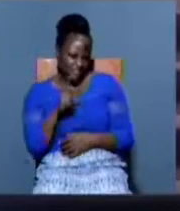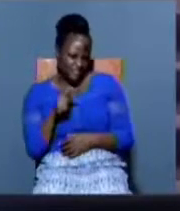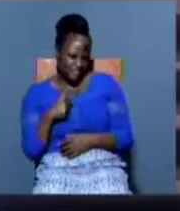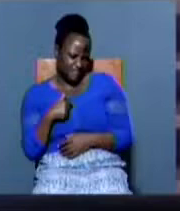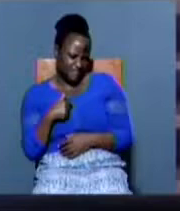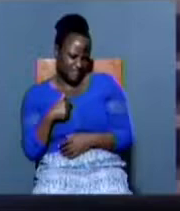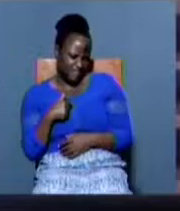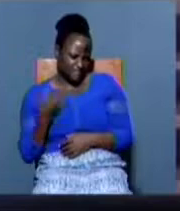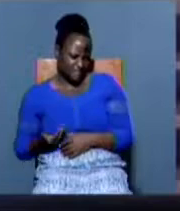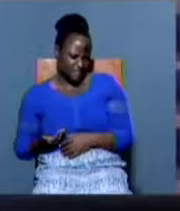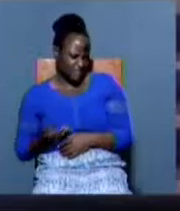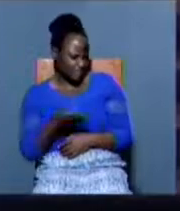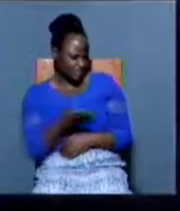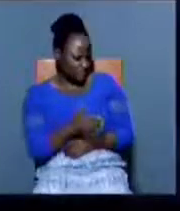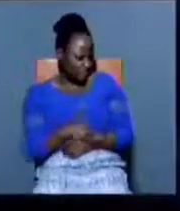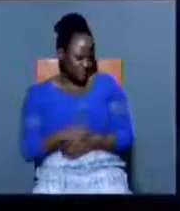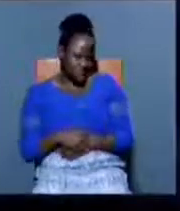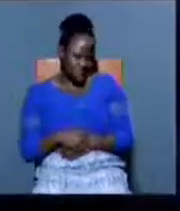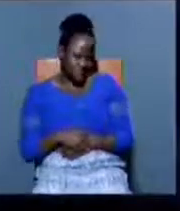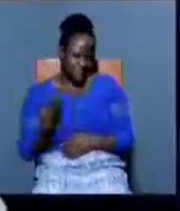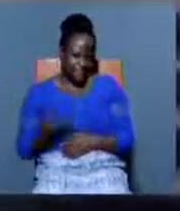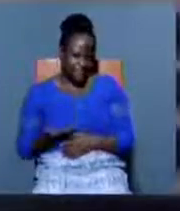Juma.